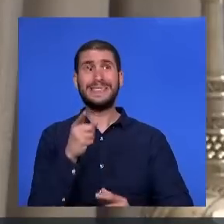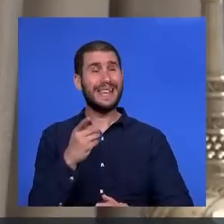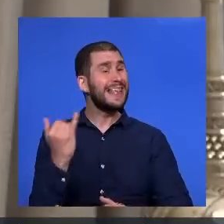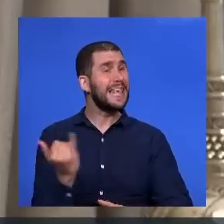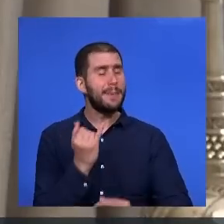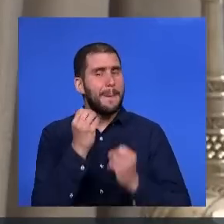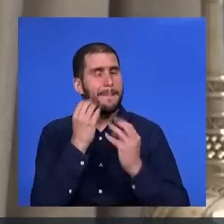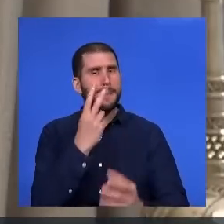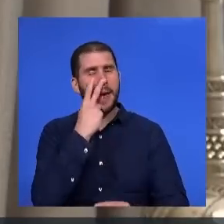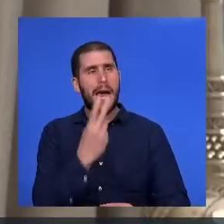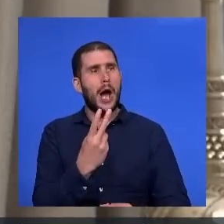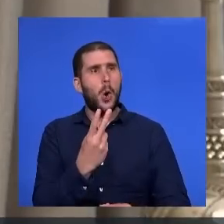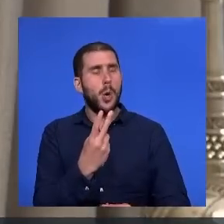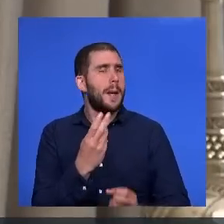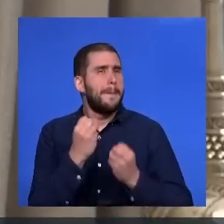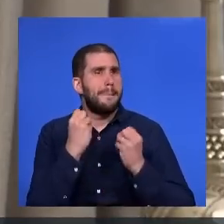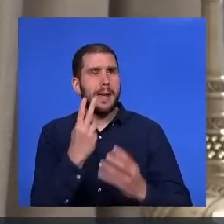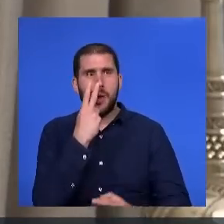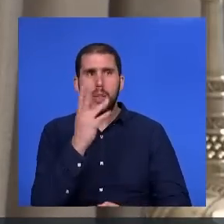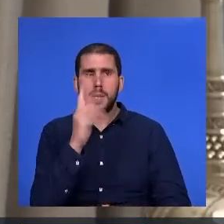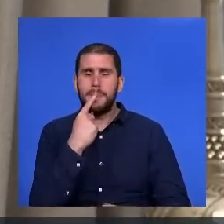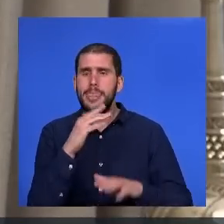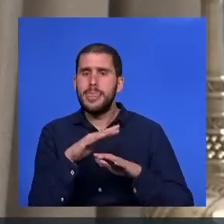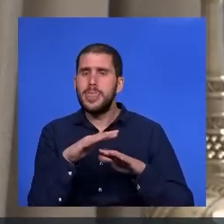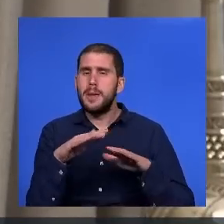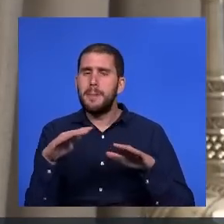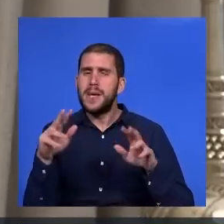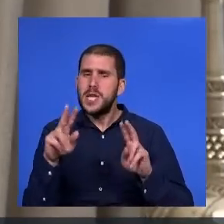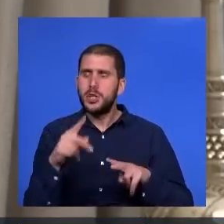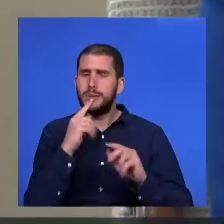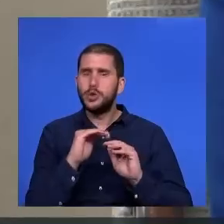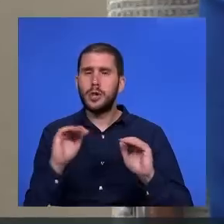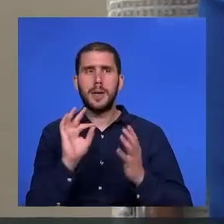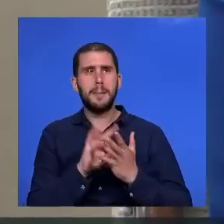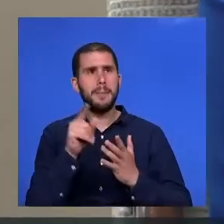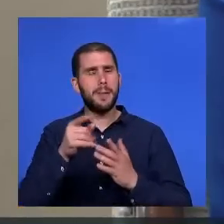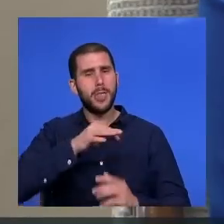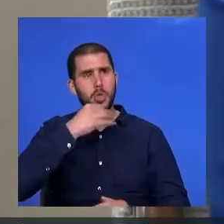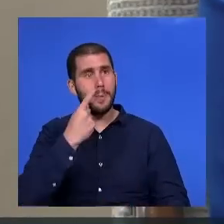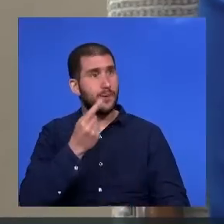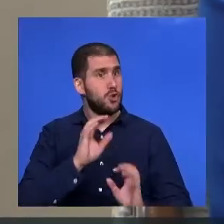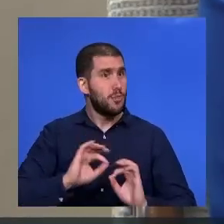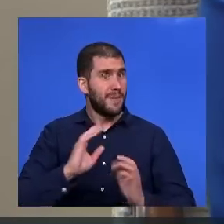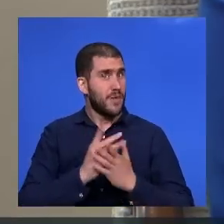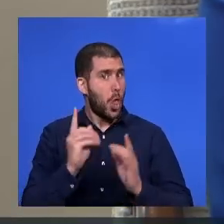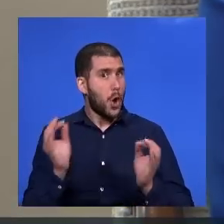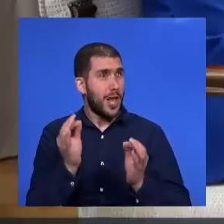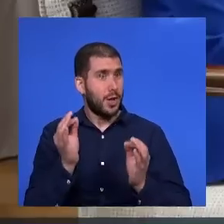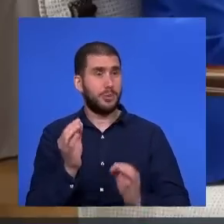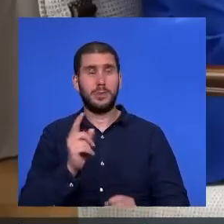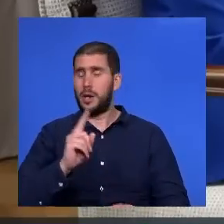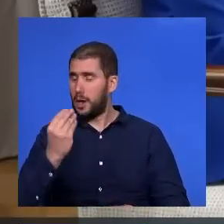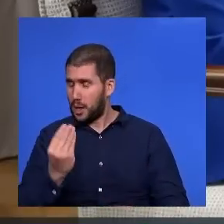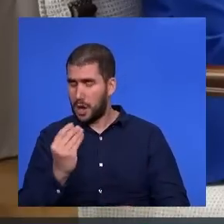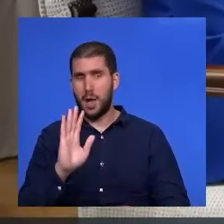מדהים לראות. ומדהים לראות גם את הדממה ואת השקט כשאתה נושא דברים. אבל שום דבר רגע, כבר לא קדוש. רגע, לא נכון. אני